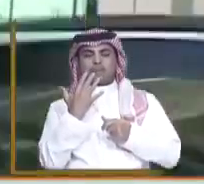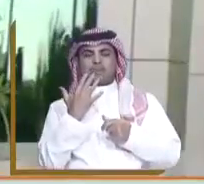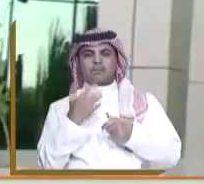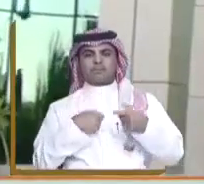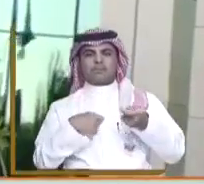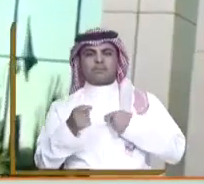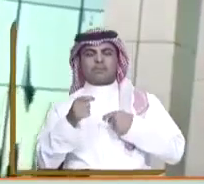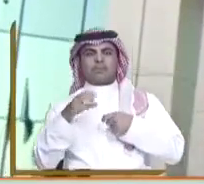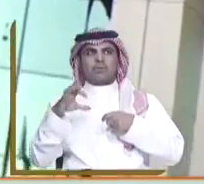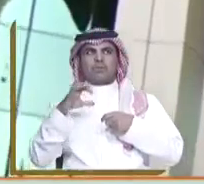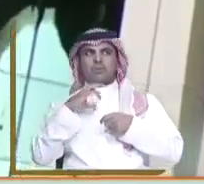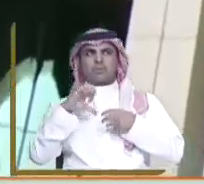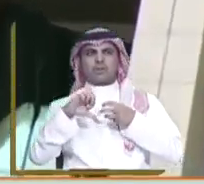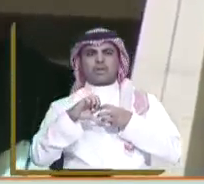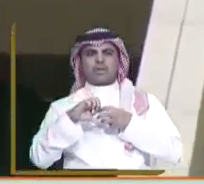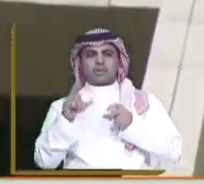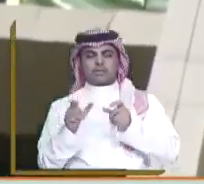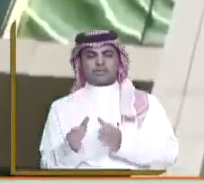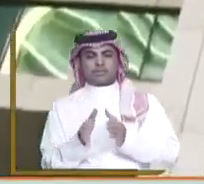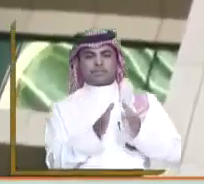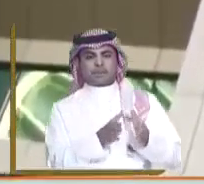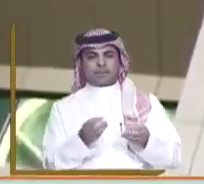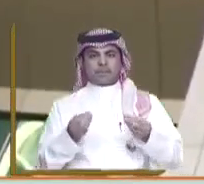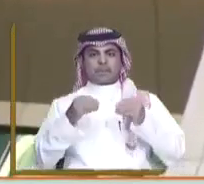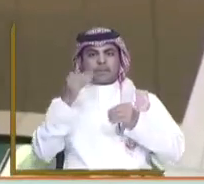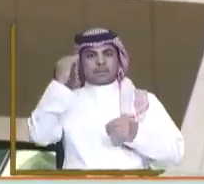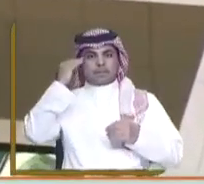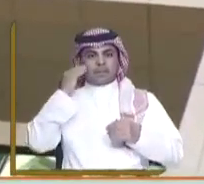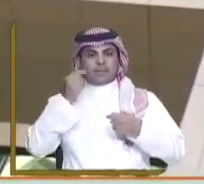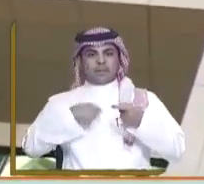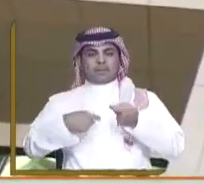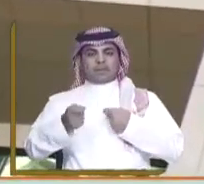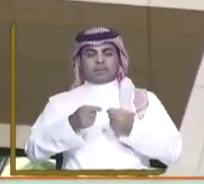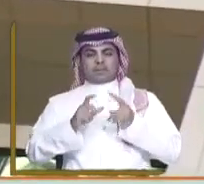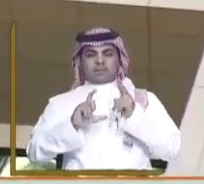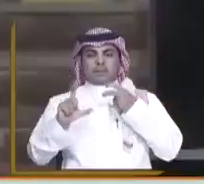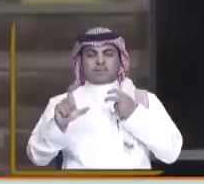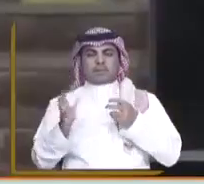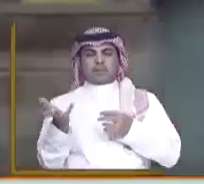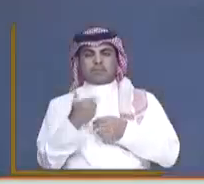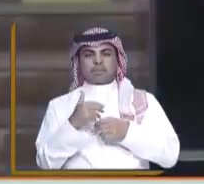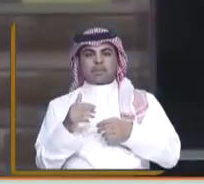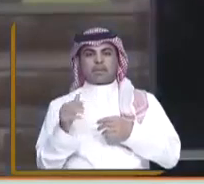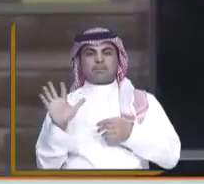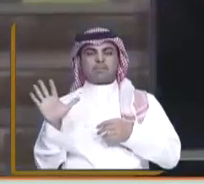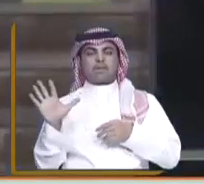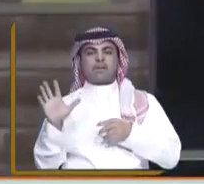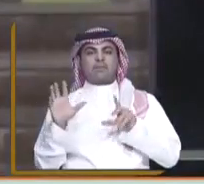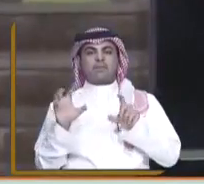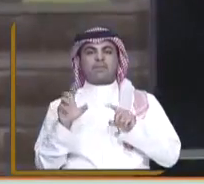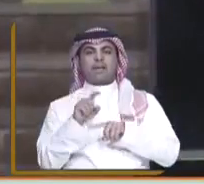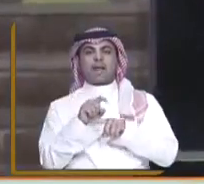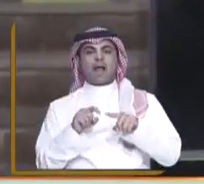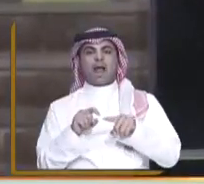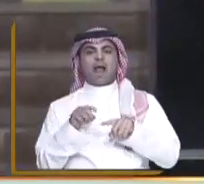و539 من جهه اخرى زاد عدد السيدات المستثمرات في سوق الاسهم بنحو 75 الف عن